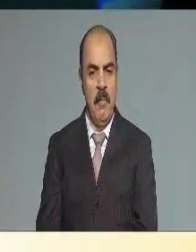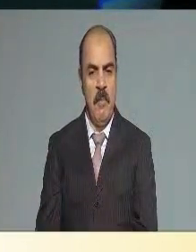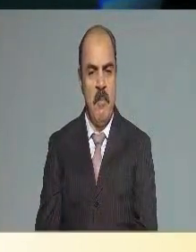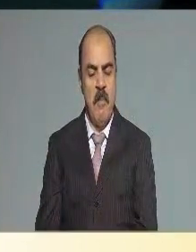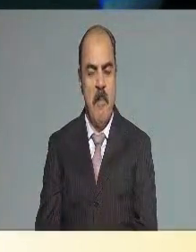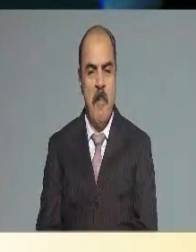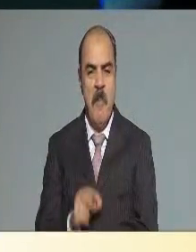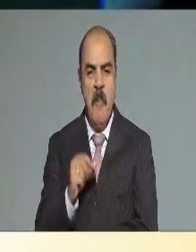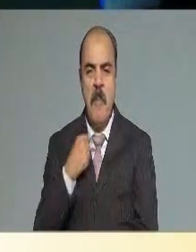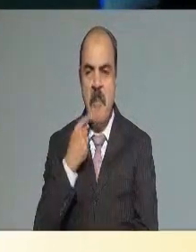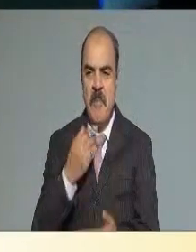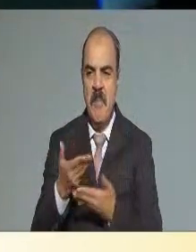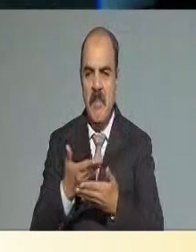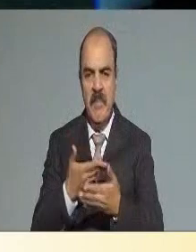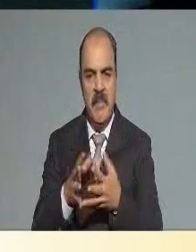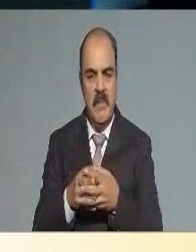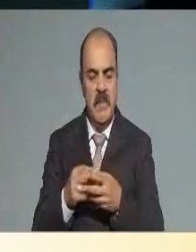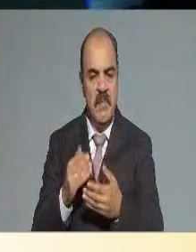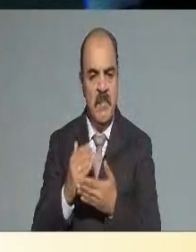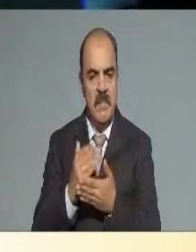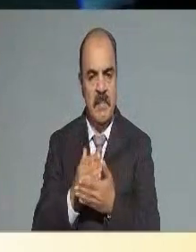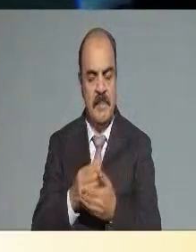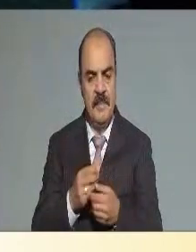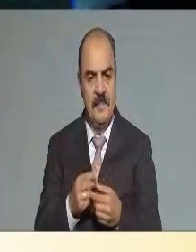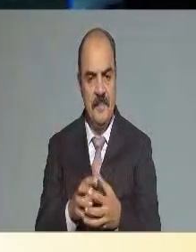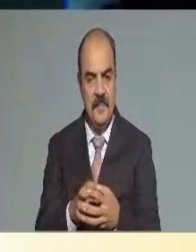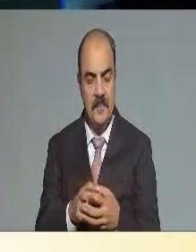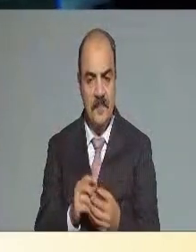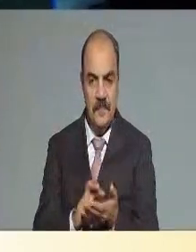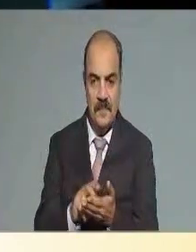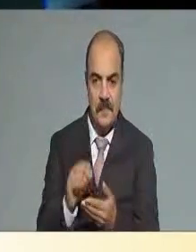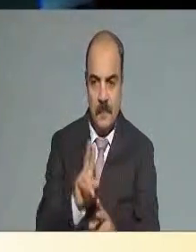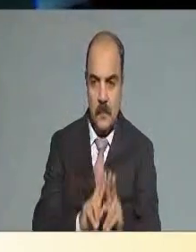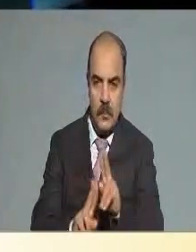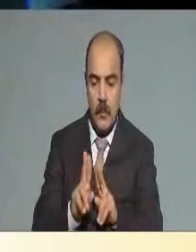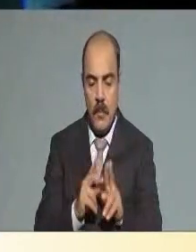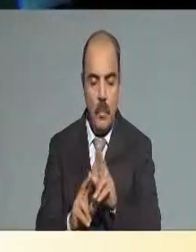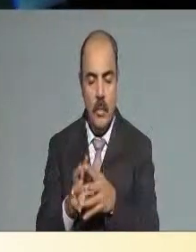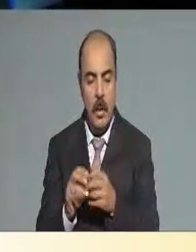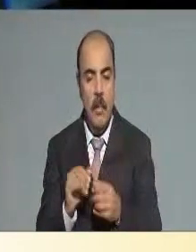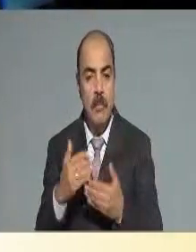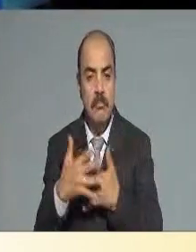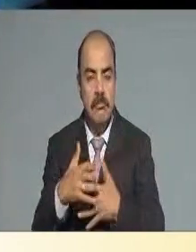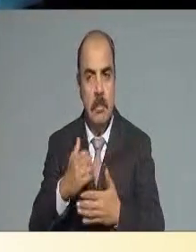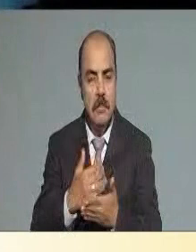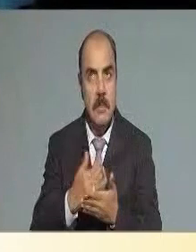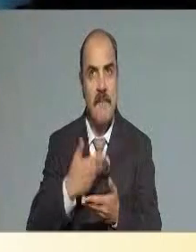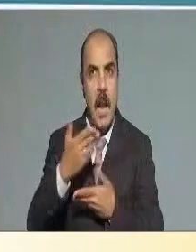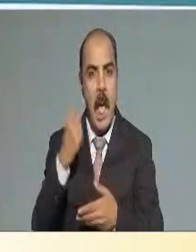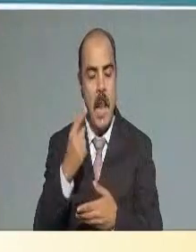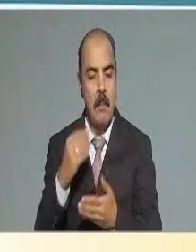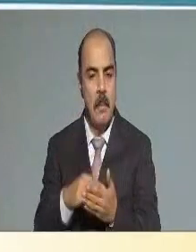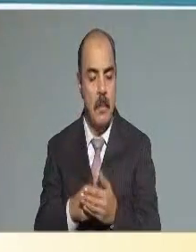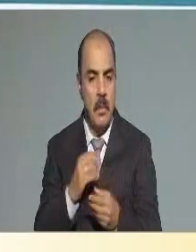دكتورة رانيا، الاستثمارات ونحن في انتظارها في مختلف القطاعات، لابد أن أتحدث طالما